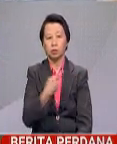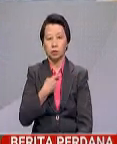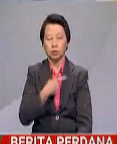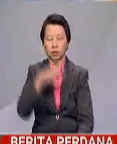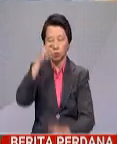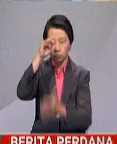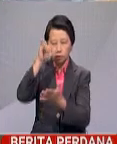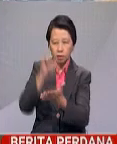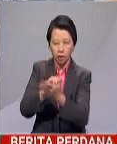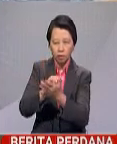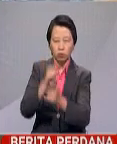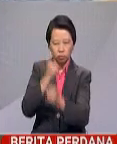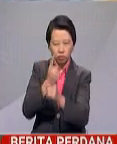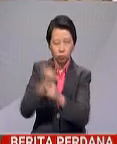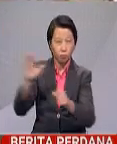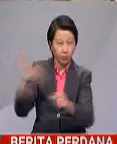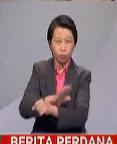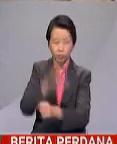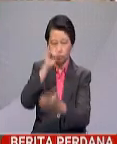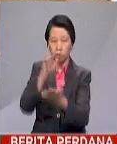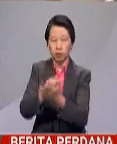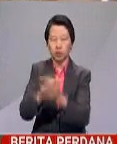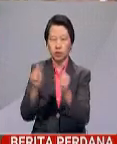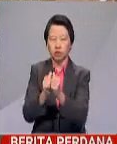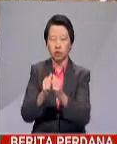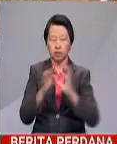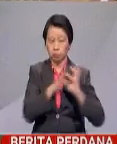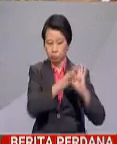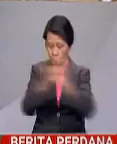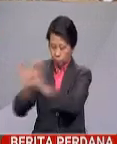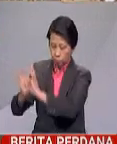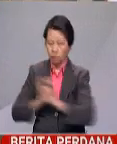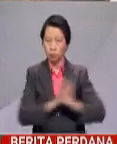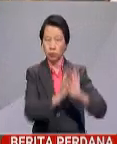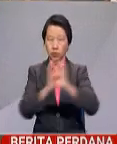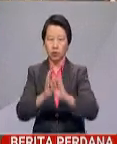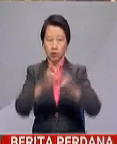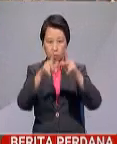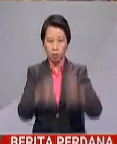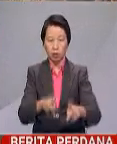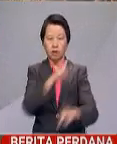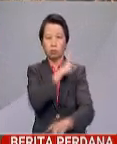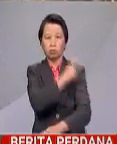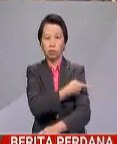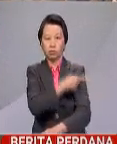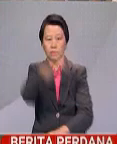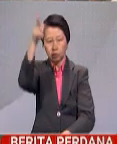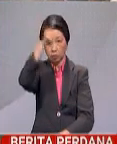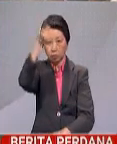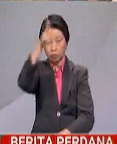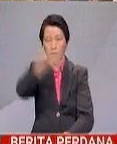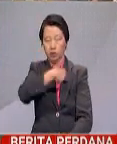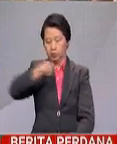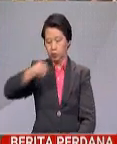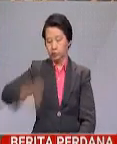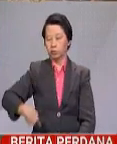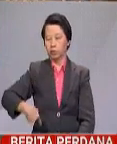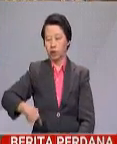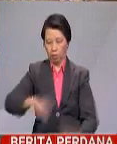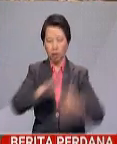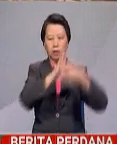yakin sepenuhnya dengan kerjasama pihak berkuasa kerajaan Cina.